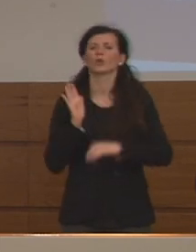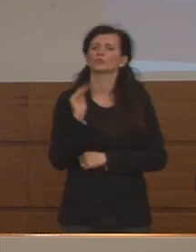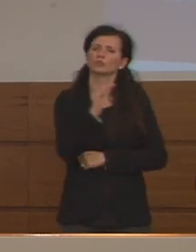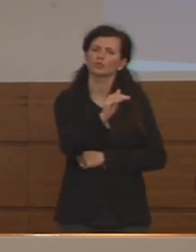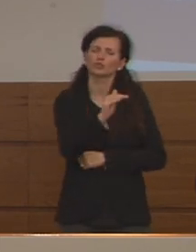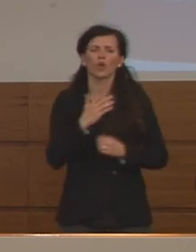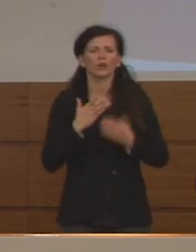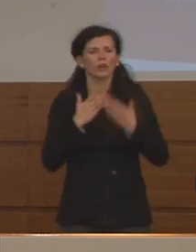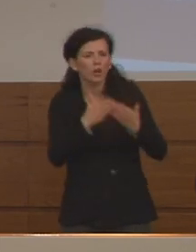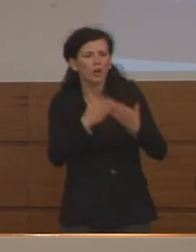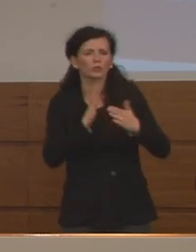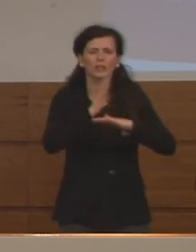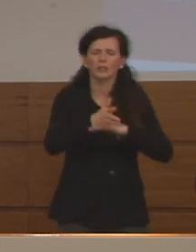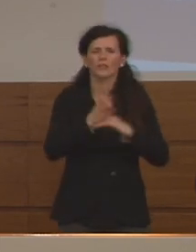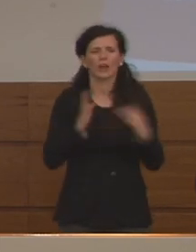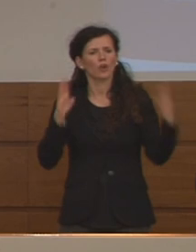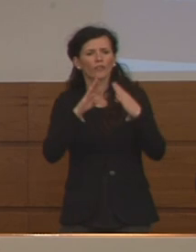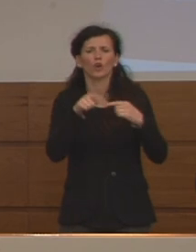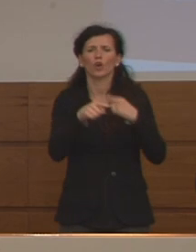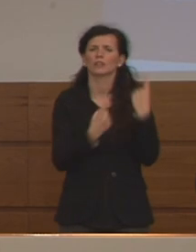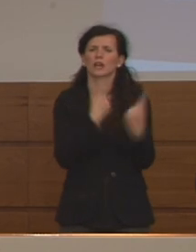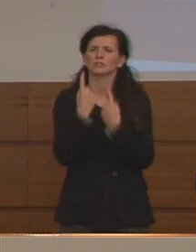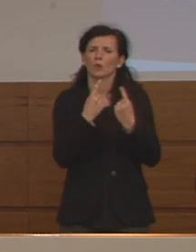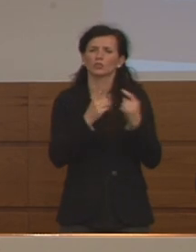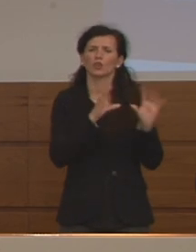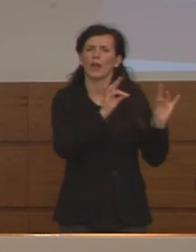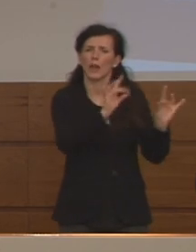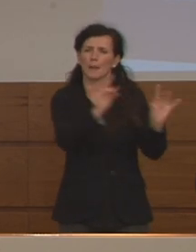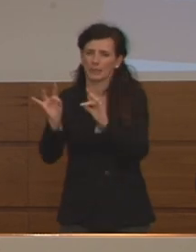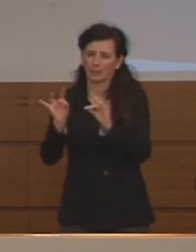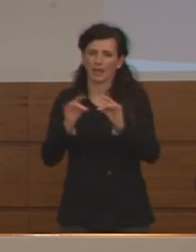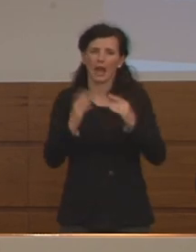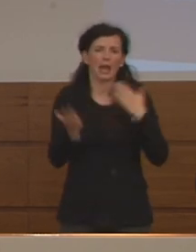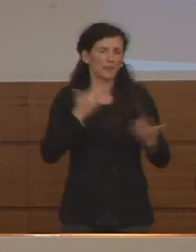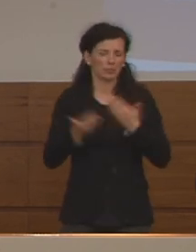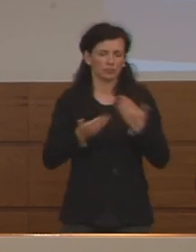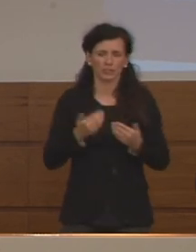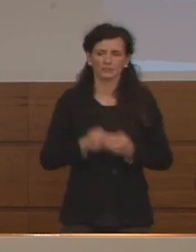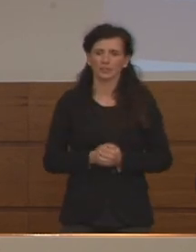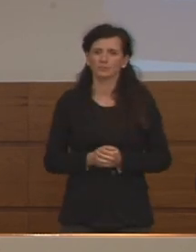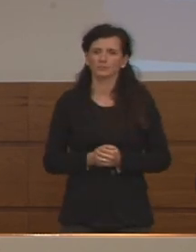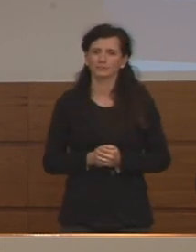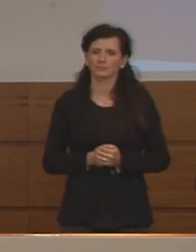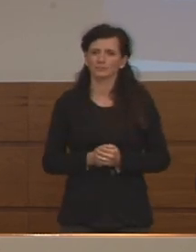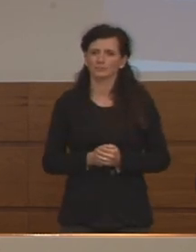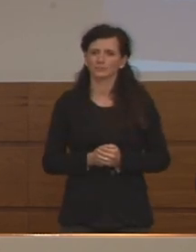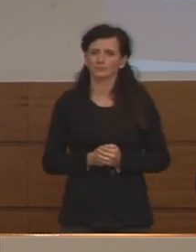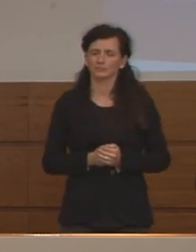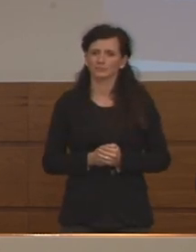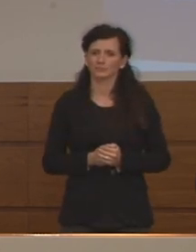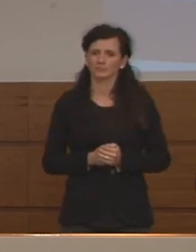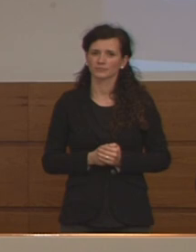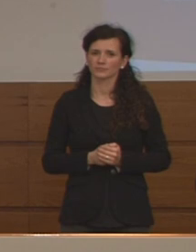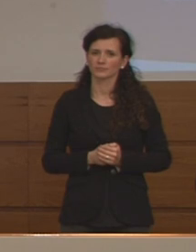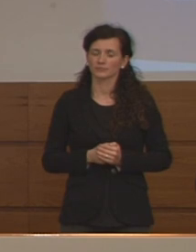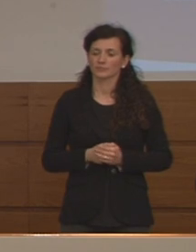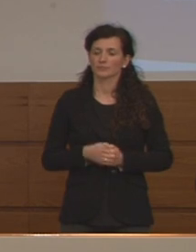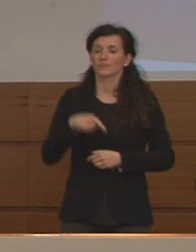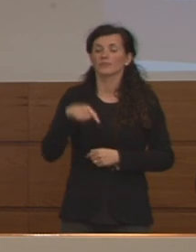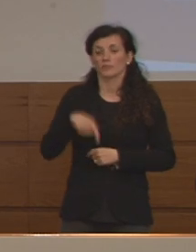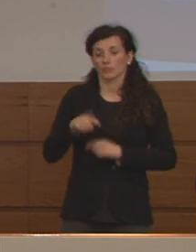contrastare questa epidemia questa emergenza anche oggi un gruppo di